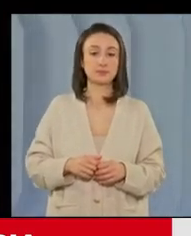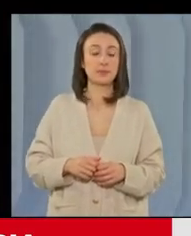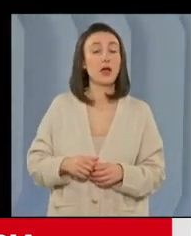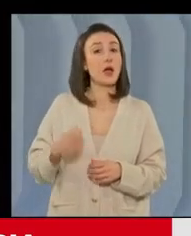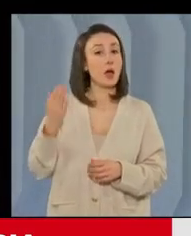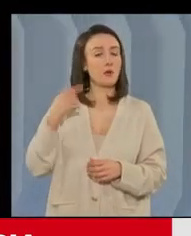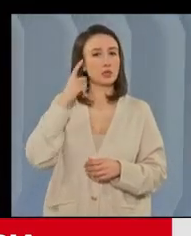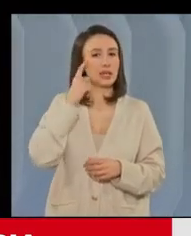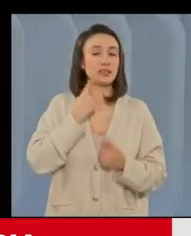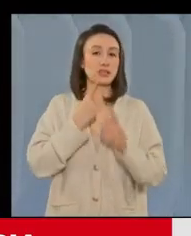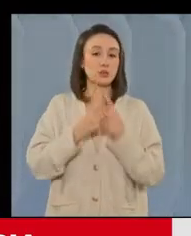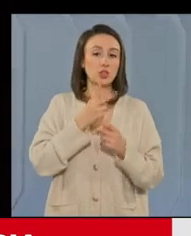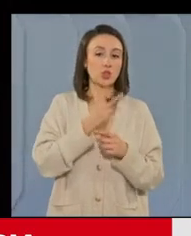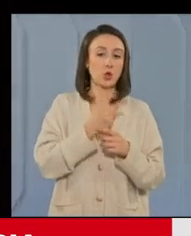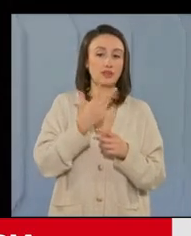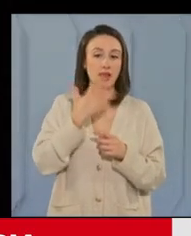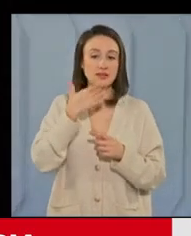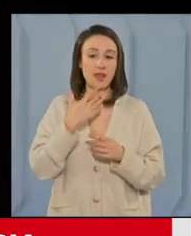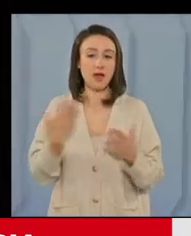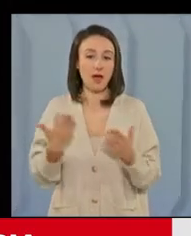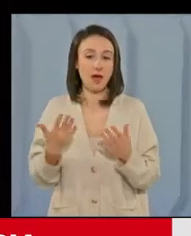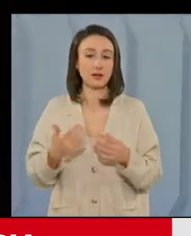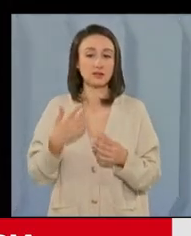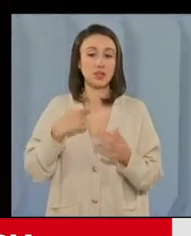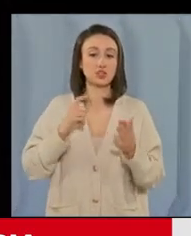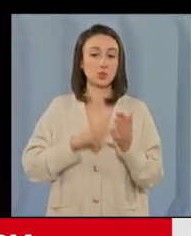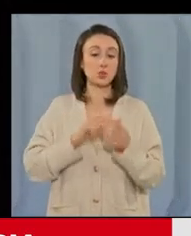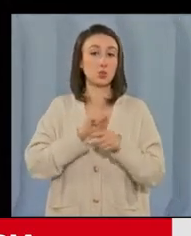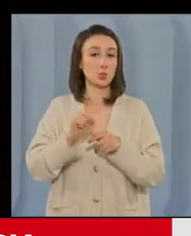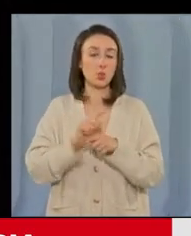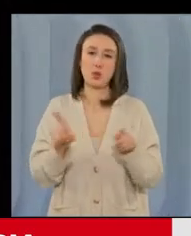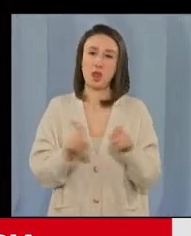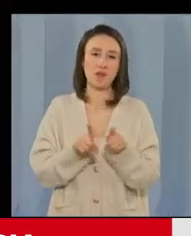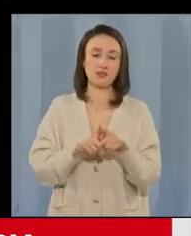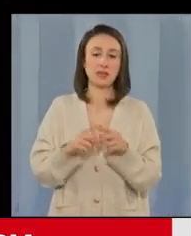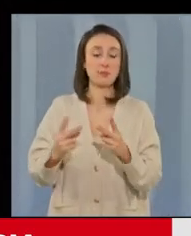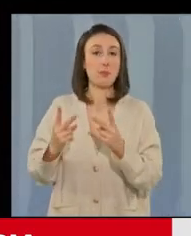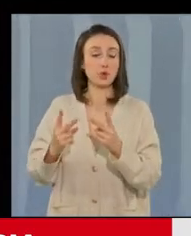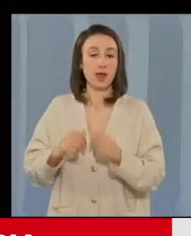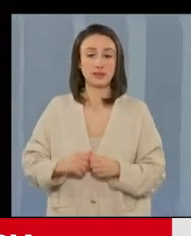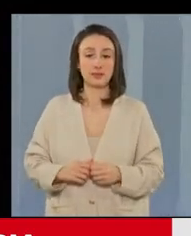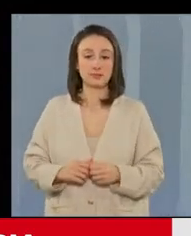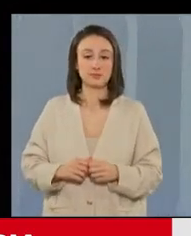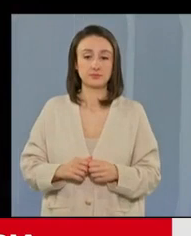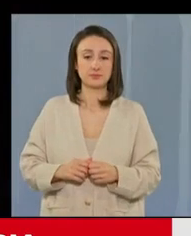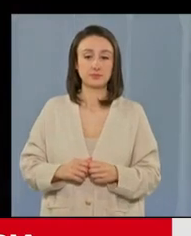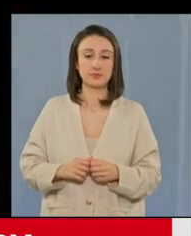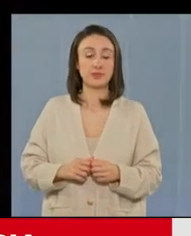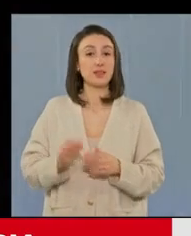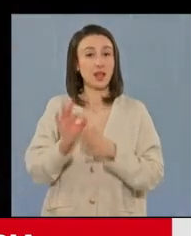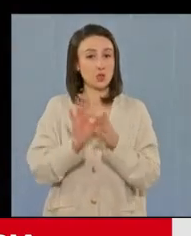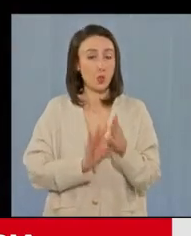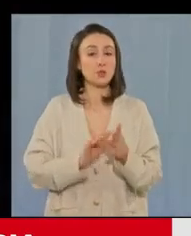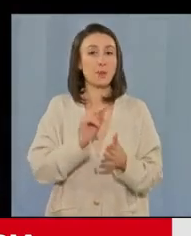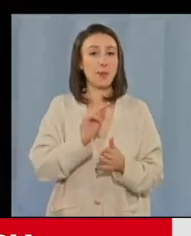am avut, cred că, discuții de 2-3 zile prin care s-a cerut un lucru la fel de elementar, ca în rezoluția PPE să